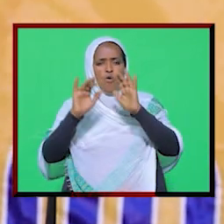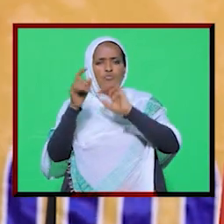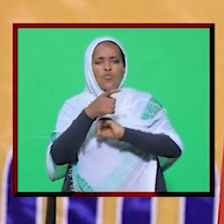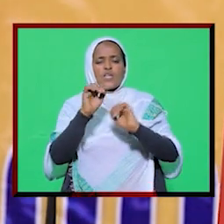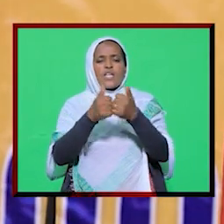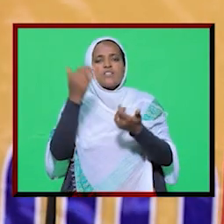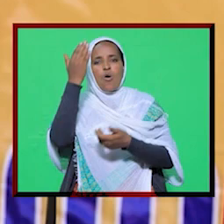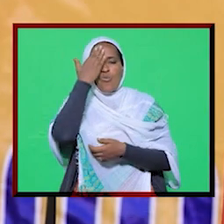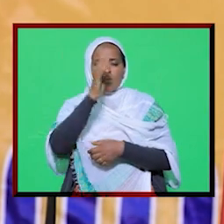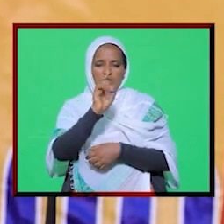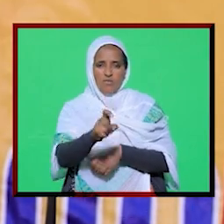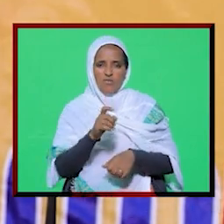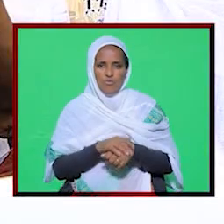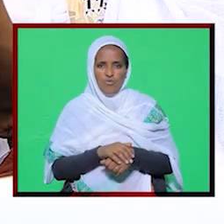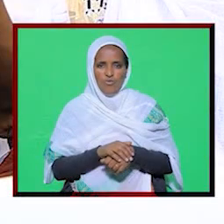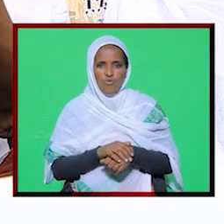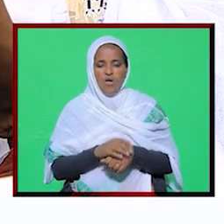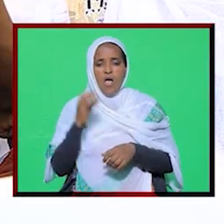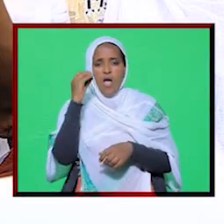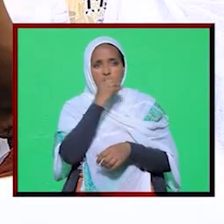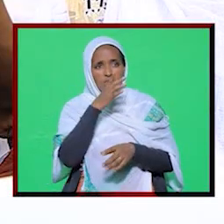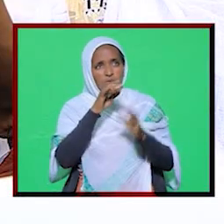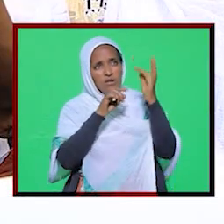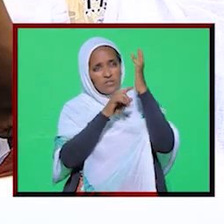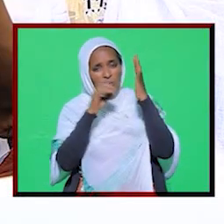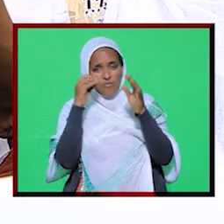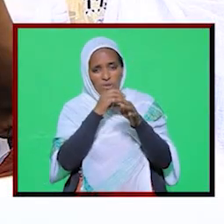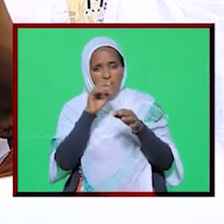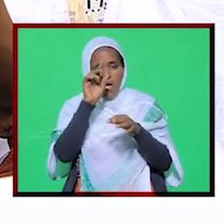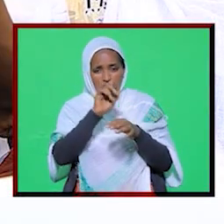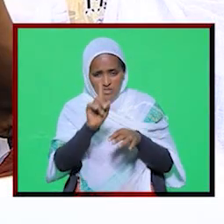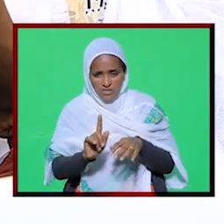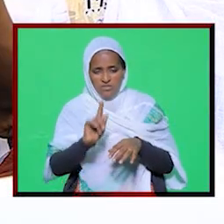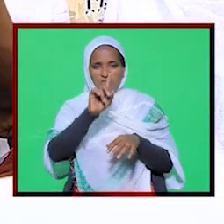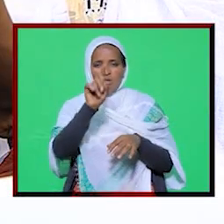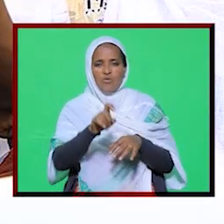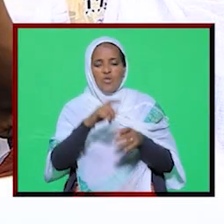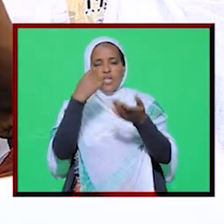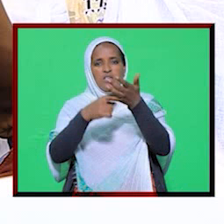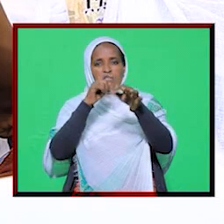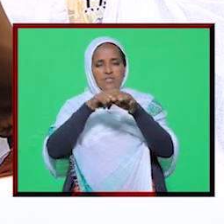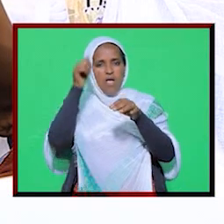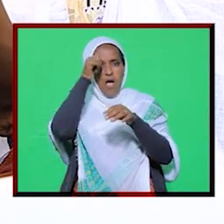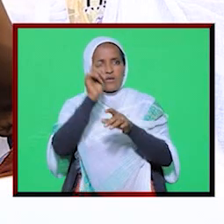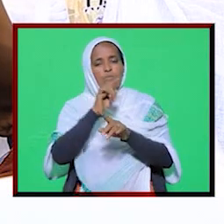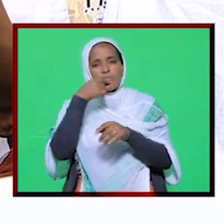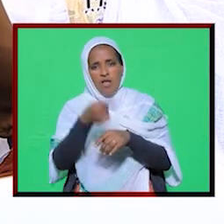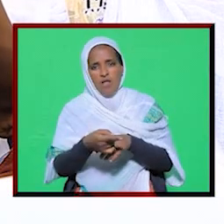መሆንህን በምን አወቅክ? አትብላ ካልኩ ዛፍ በላህን አለው። ይህን ጊዜ አዳም ምን